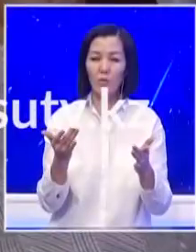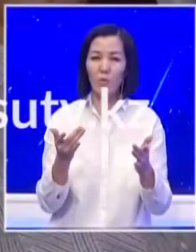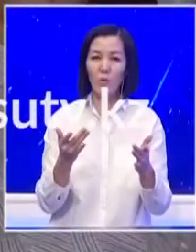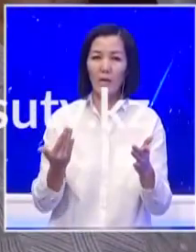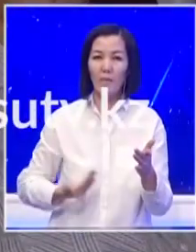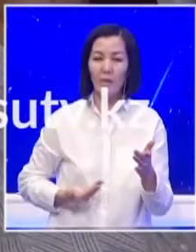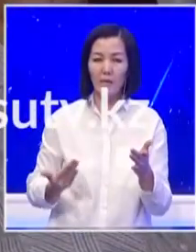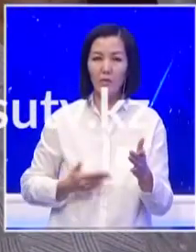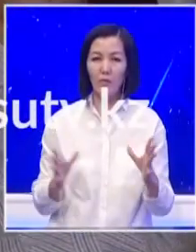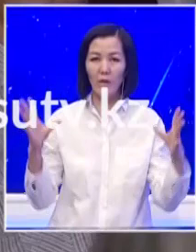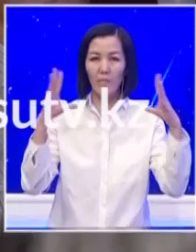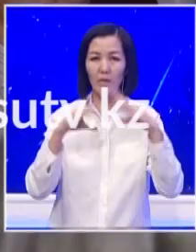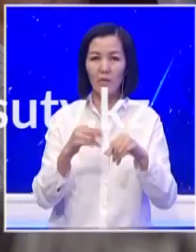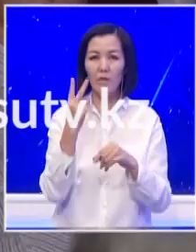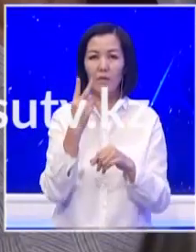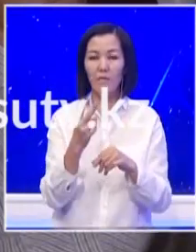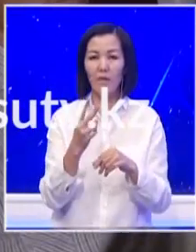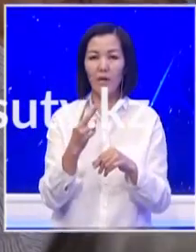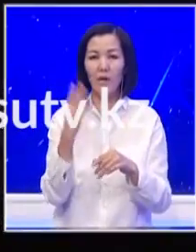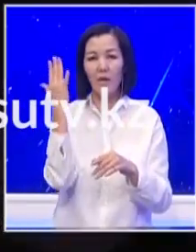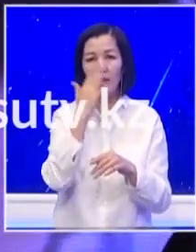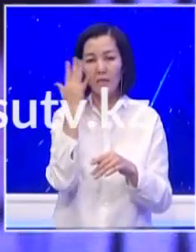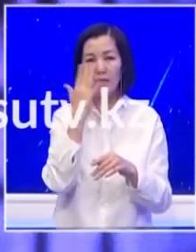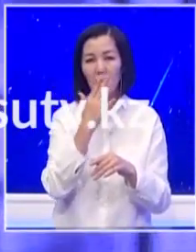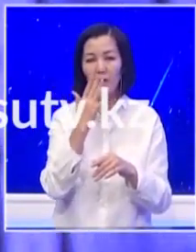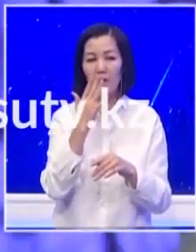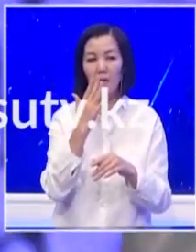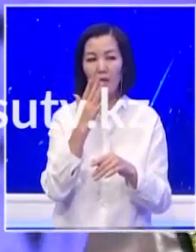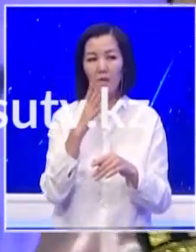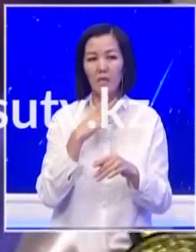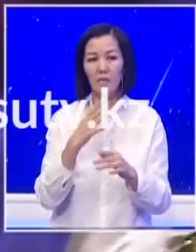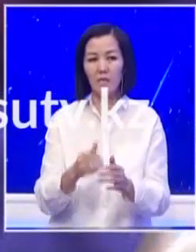постановку, объединившую сразу две знаменитых кинокартины.